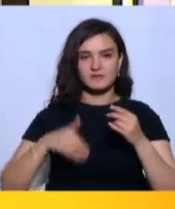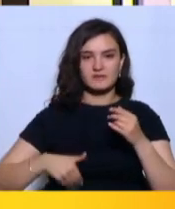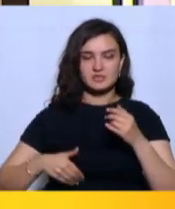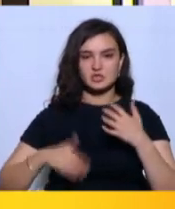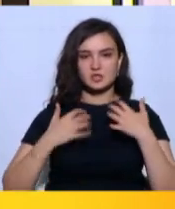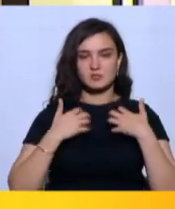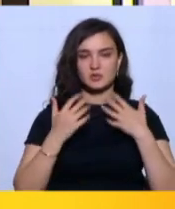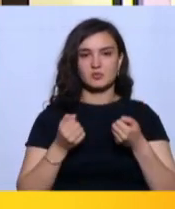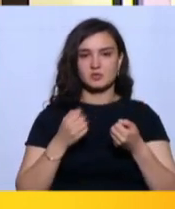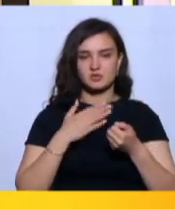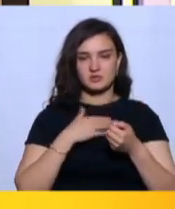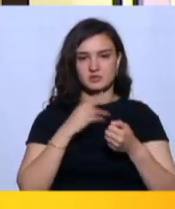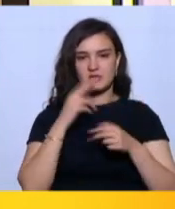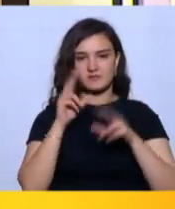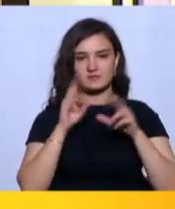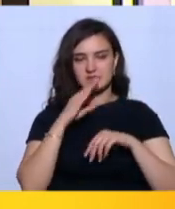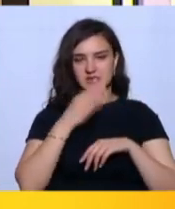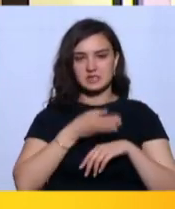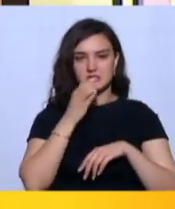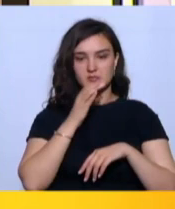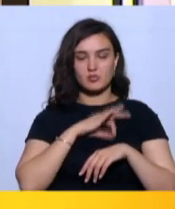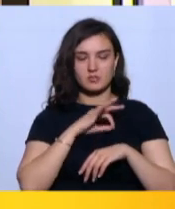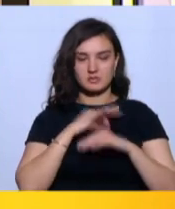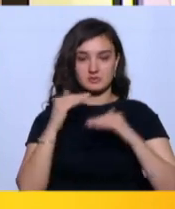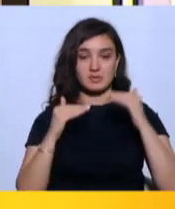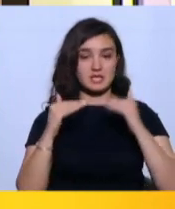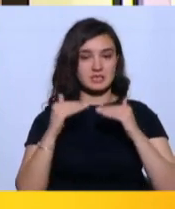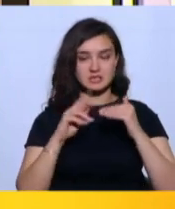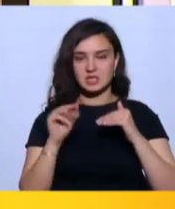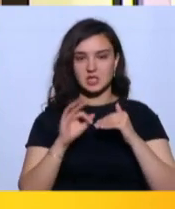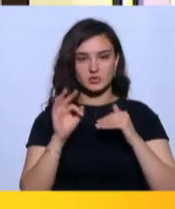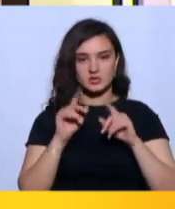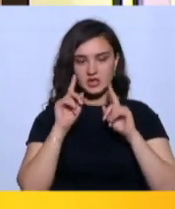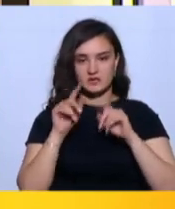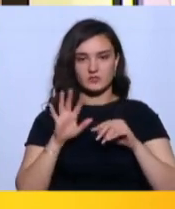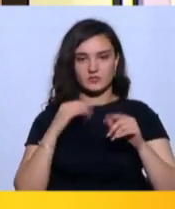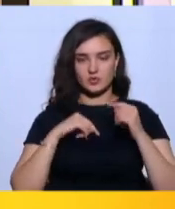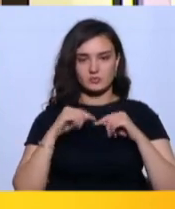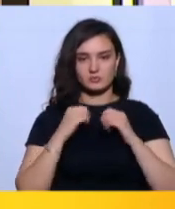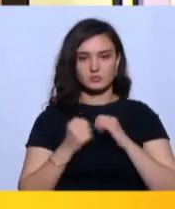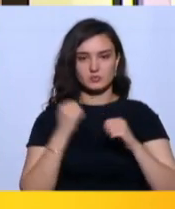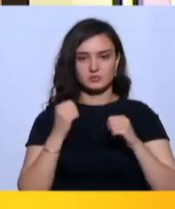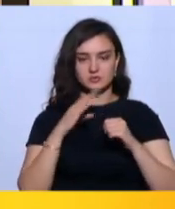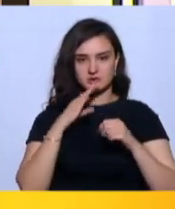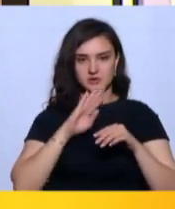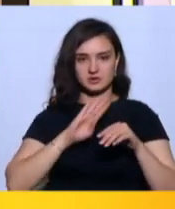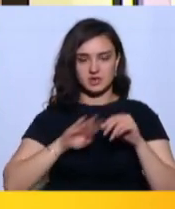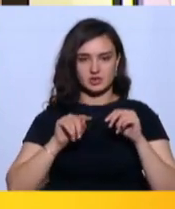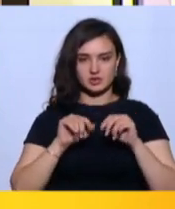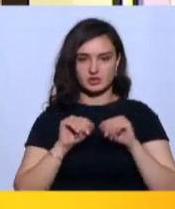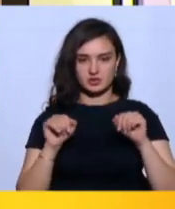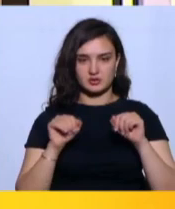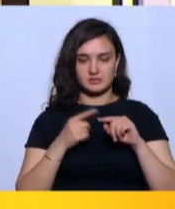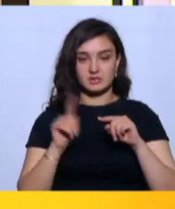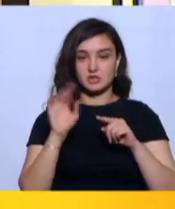ღვიძლის ჯანმრთელობას ჩვენ გავითვალისწინოთ წყლის მოხმარების ბალანსი და არასოდეს დავტოვოთ ორგანიზმი უწყლოდ ან არასაკმარისი წყლის გარეშე.